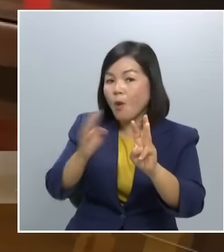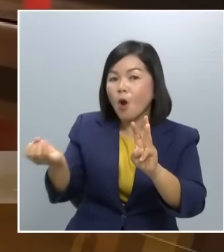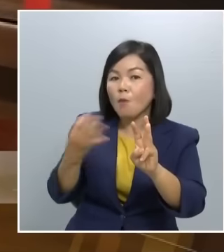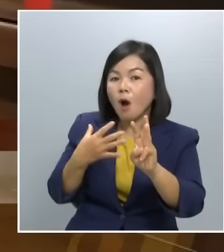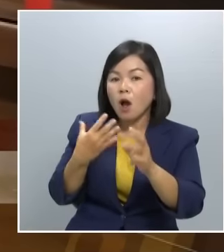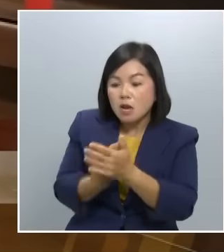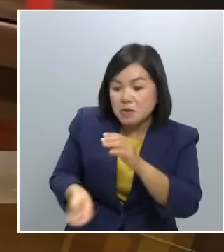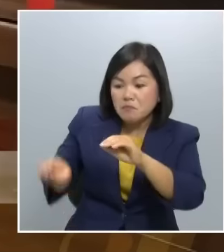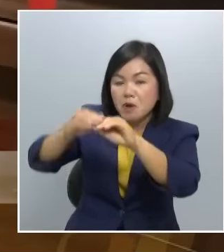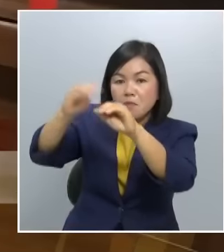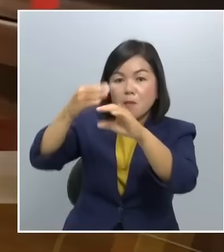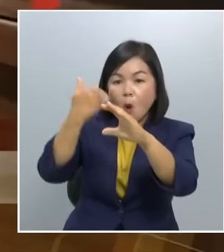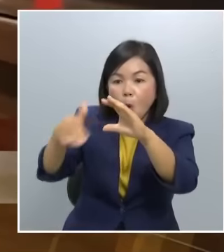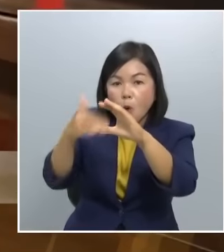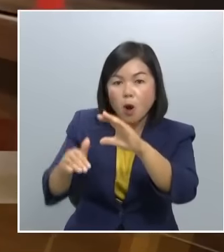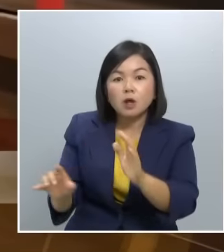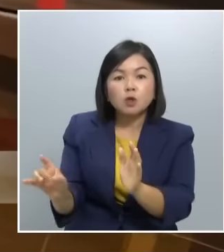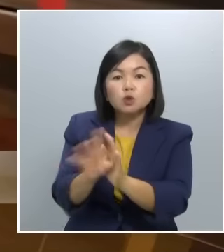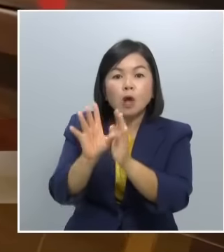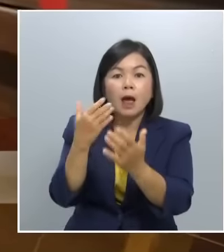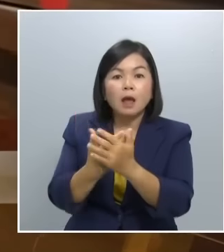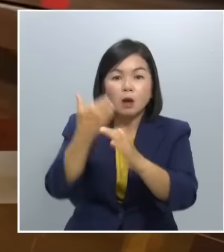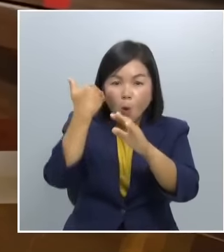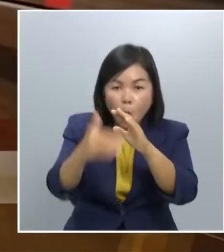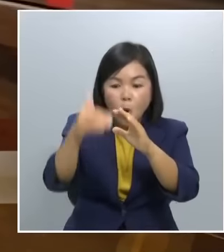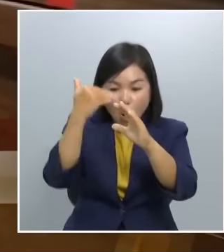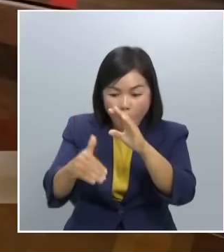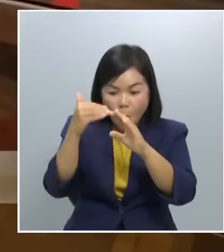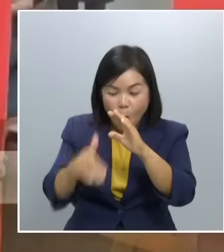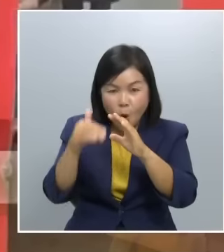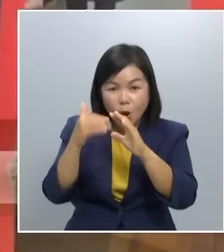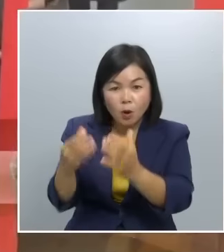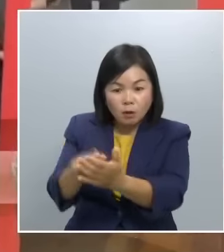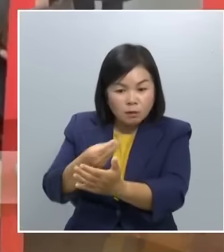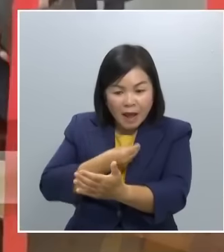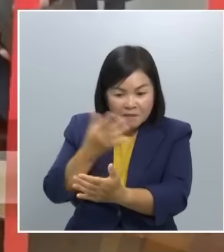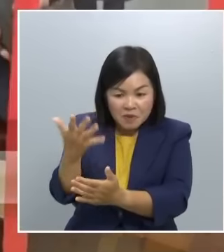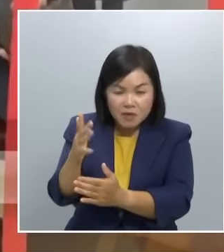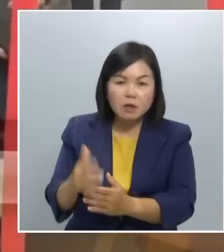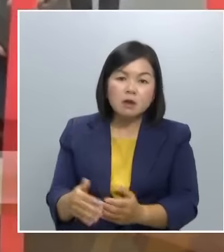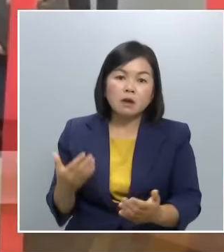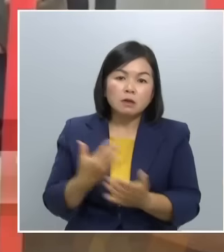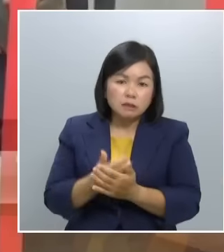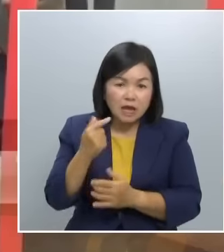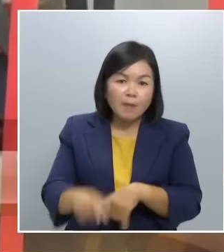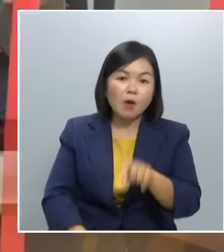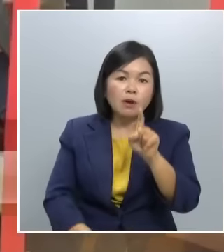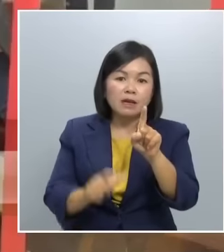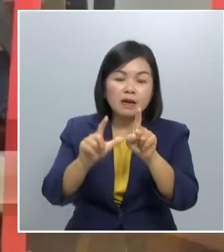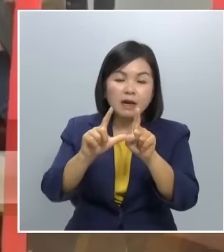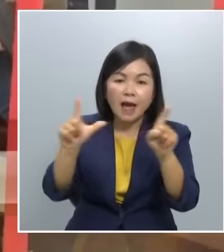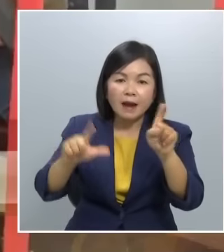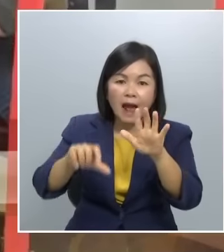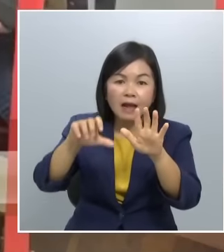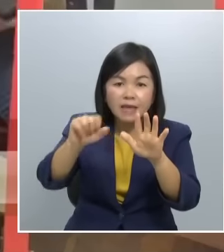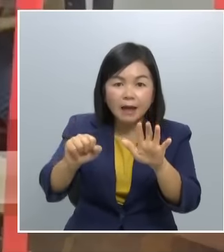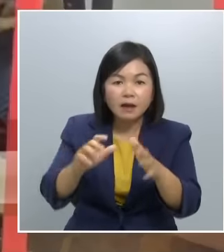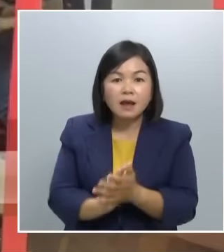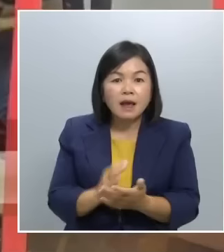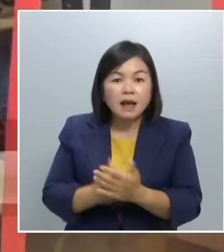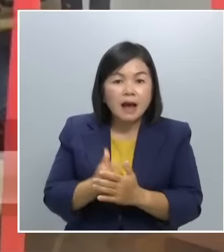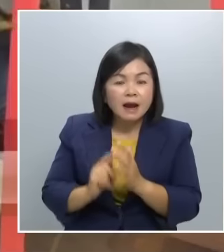ปเพิ่มเรื่อยๆสุดท้ายสูญเงินไปล้านห้าค่ะ เทคนิคไม่มีอะไรเลยท่านผู้ชมพอลงทุนแรกๆหลักร้อยหลักพัน